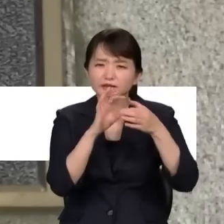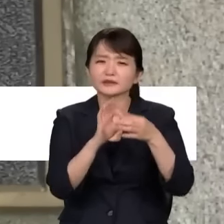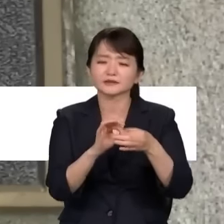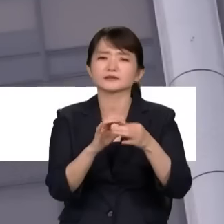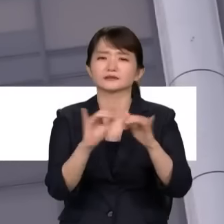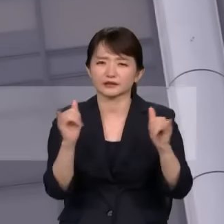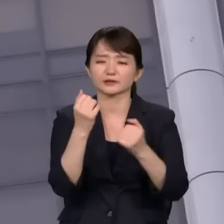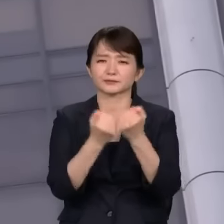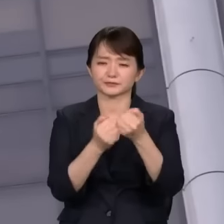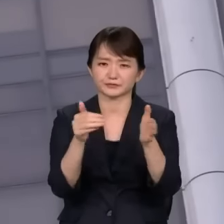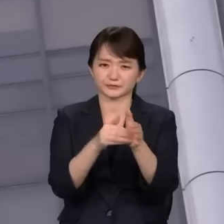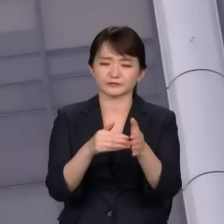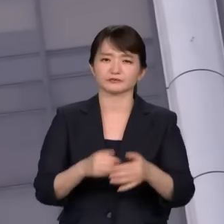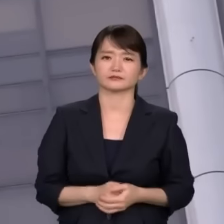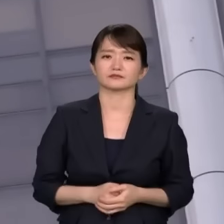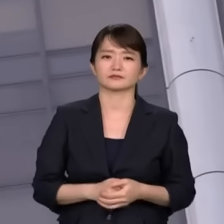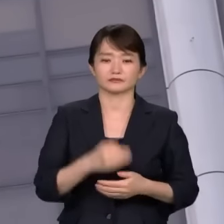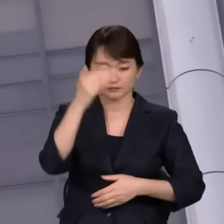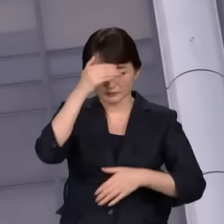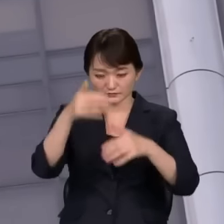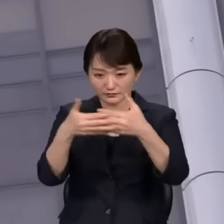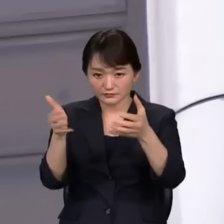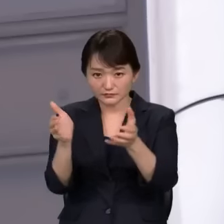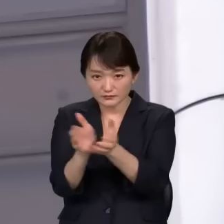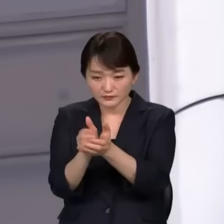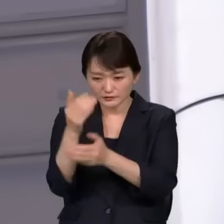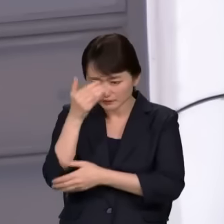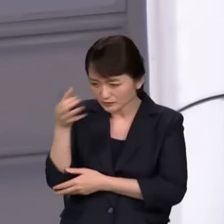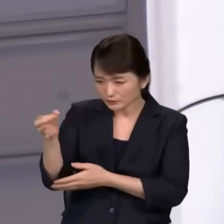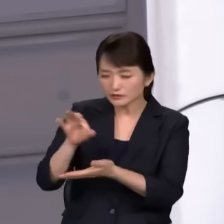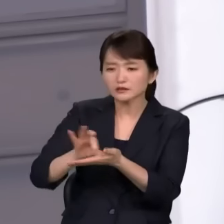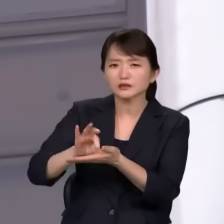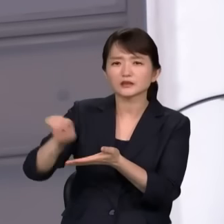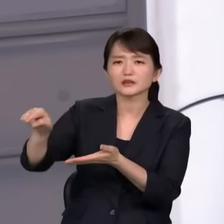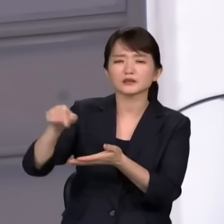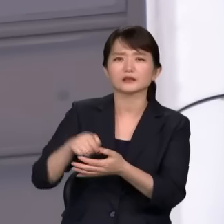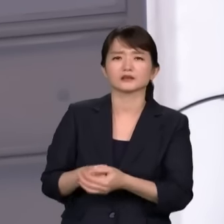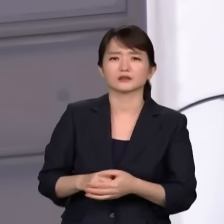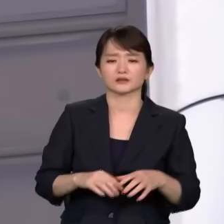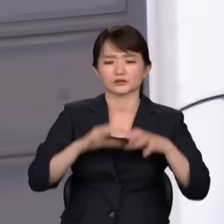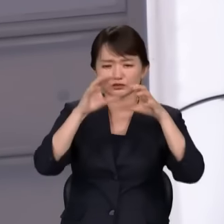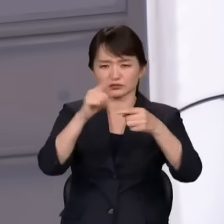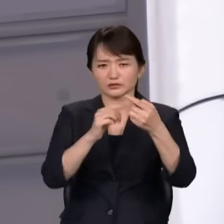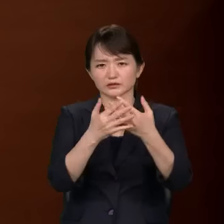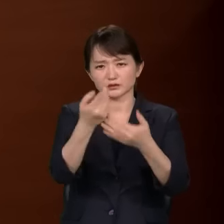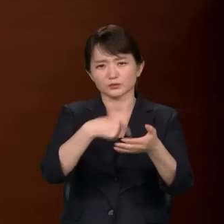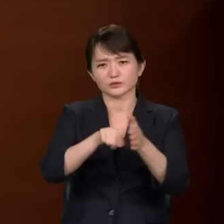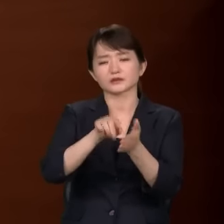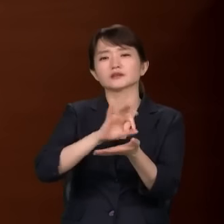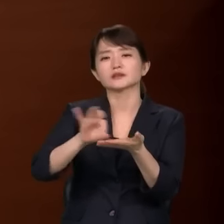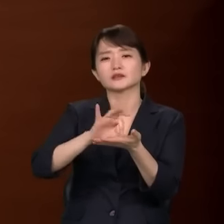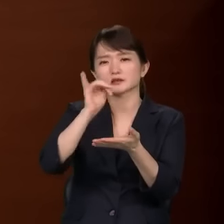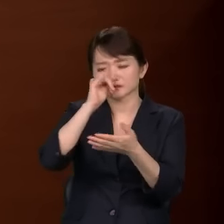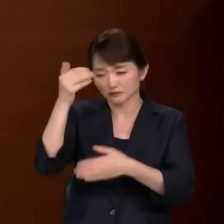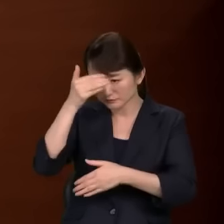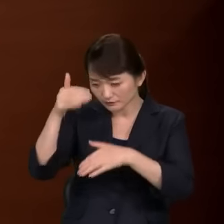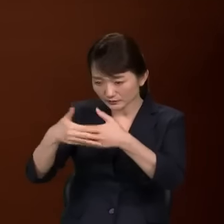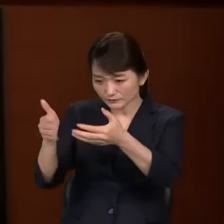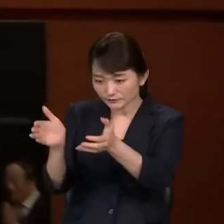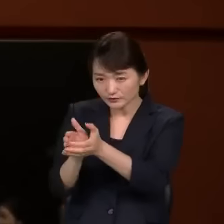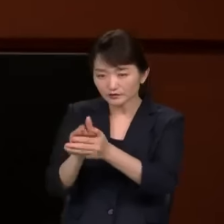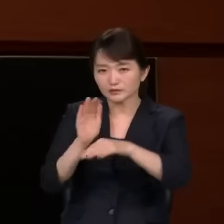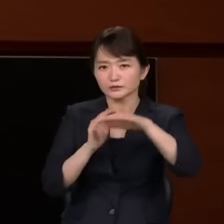해명했습니다. 이어 참관단의 경비에 기부금이 사용된 부분에 대해선 기부금은 국제대회를 위해 쓸 수 있다며 참관단이 선수들